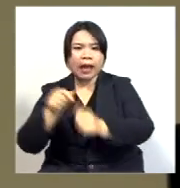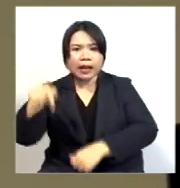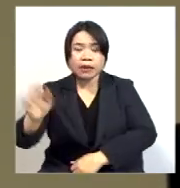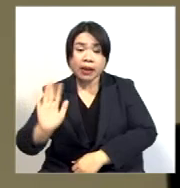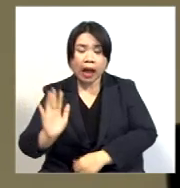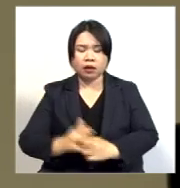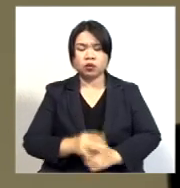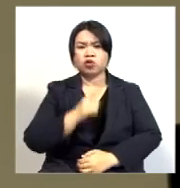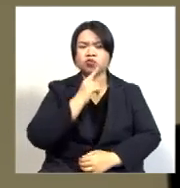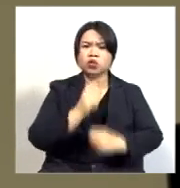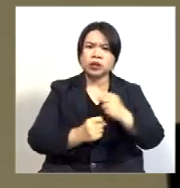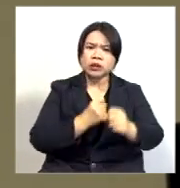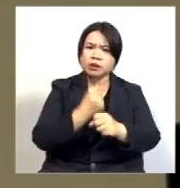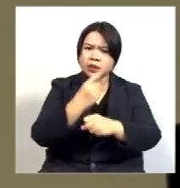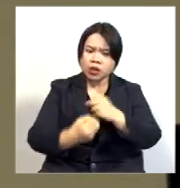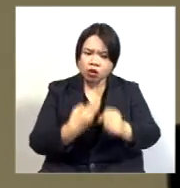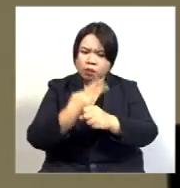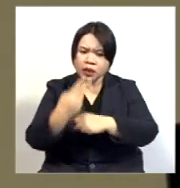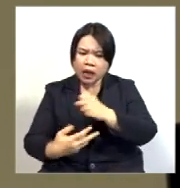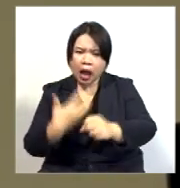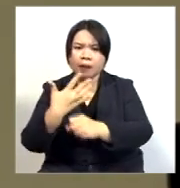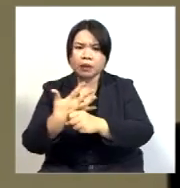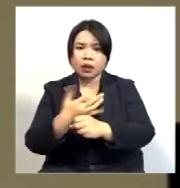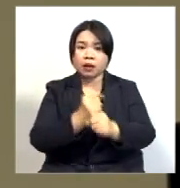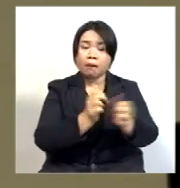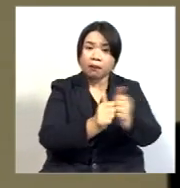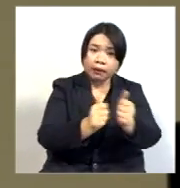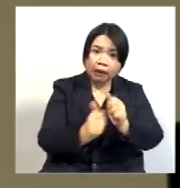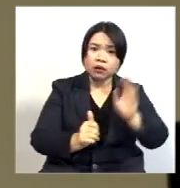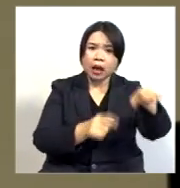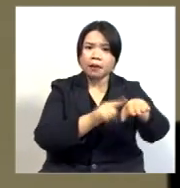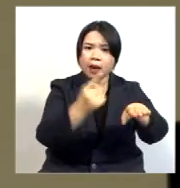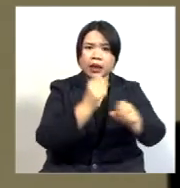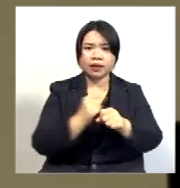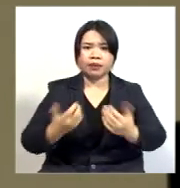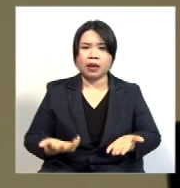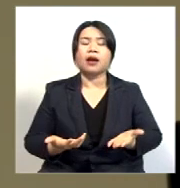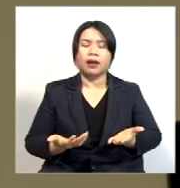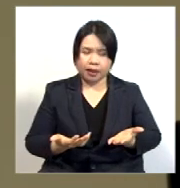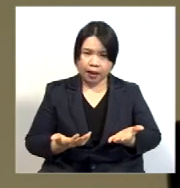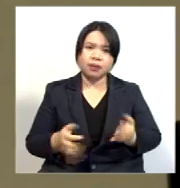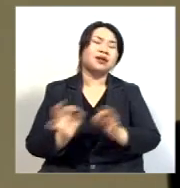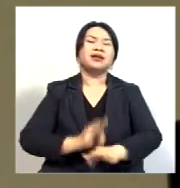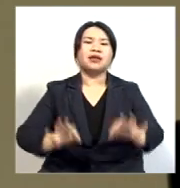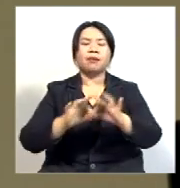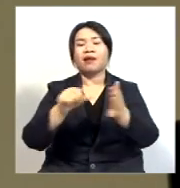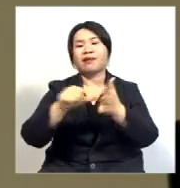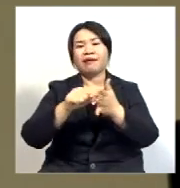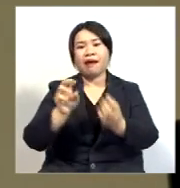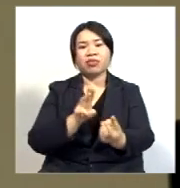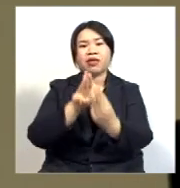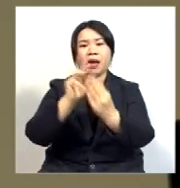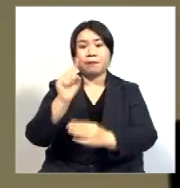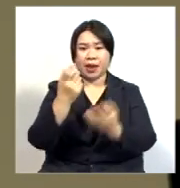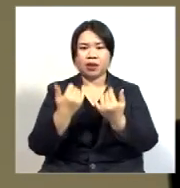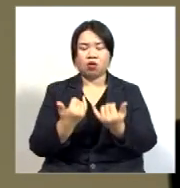ถ้าเกิดอีกปี2ปี5ปีรัฐไปสร้างทางแข่งขันขึ้นมาอีกทำยังไงคำตอบคือในการแก้สัญญาใหม่ครั้